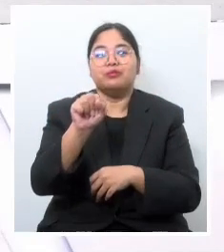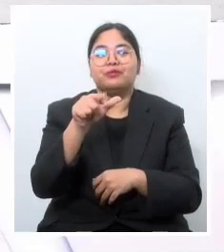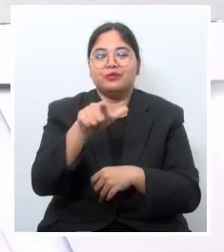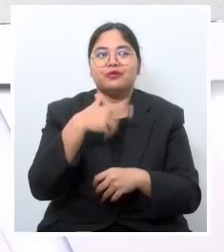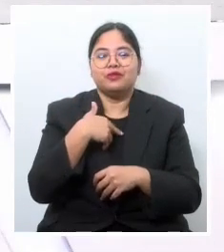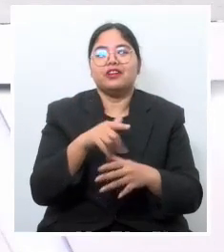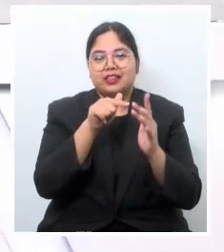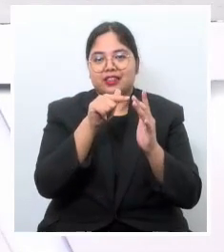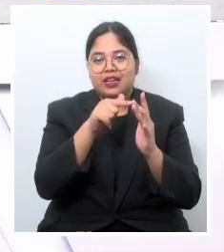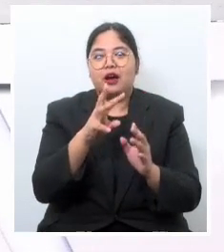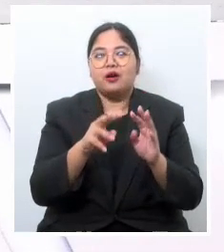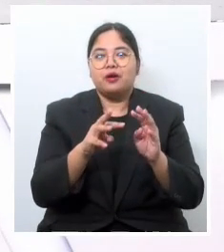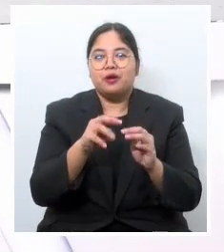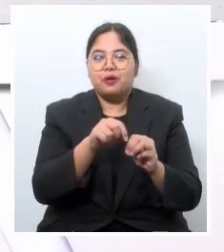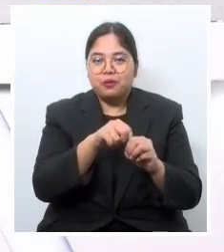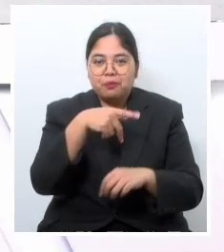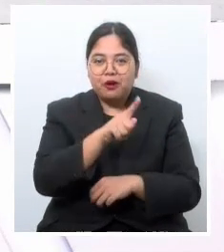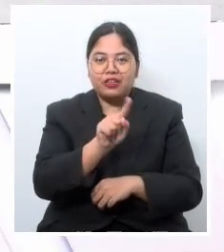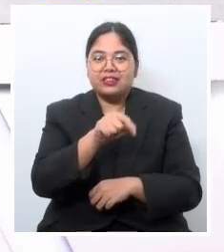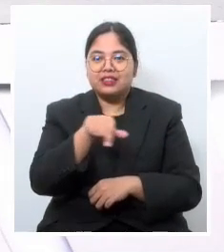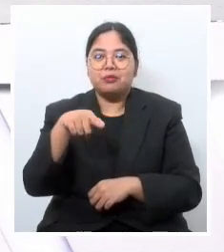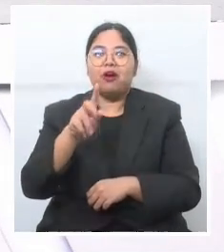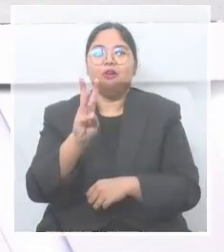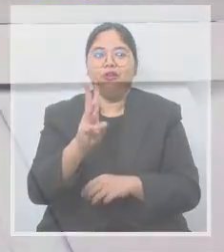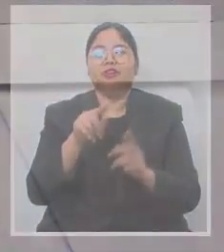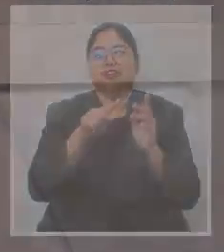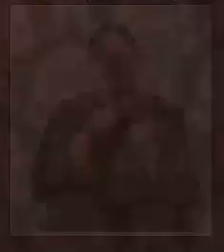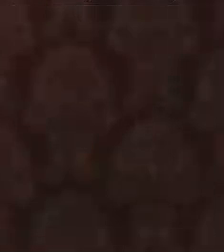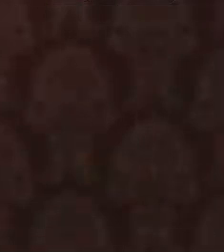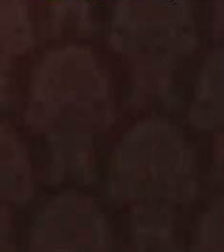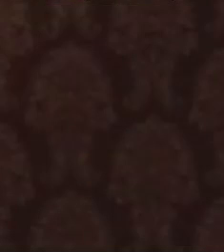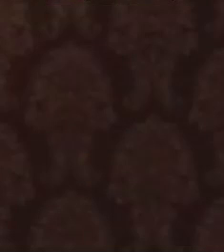ศึกษาประถมศึกษาสระบุรีเขต 2ขอเชิญรับชม